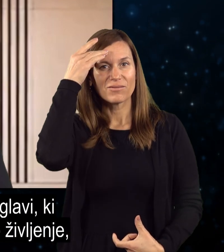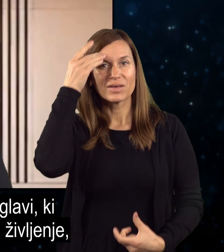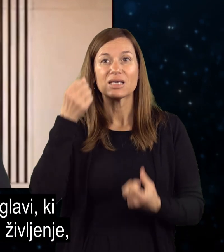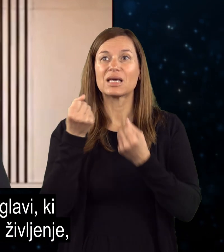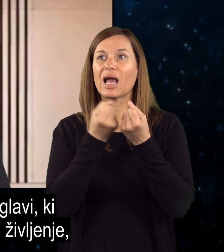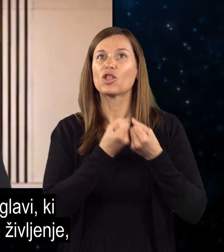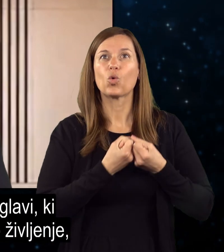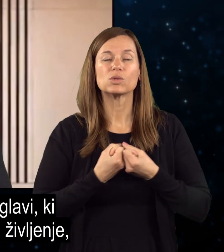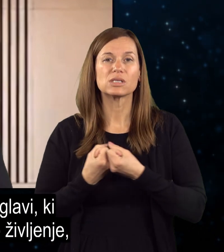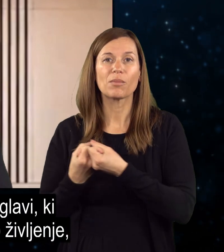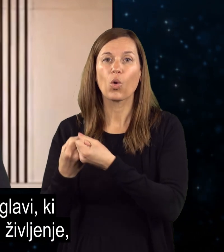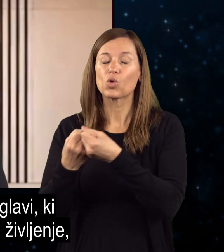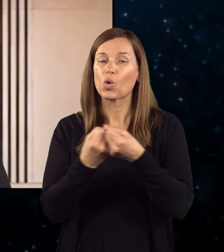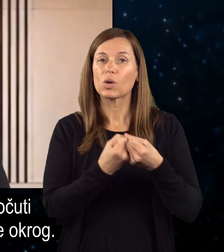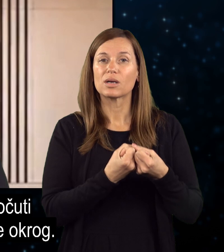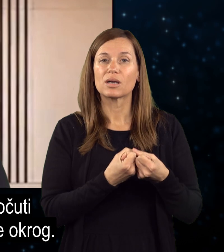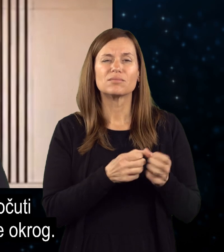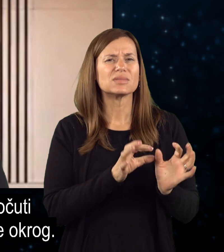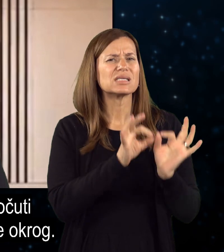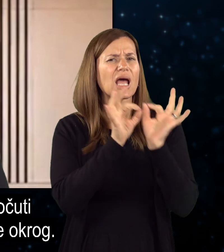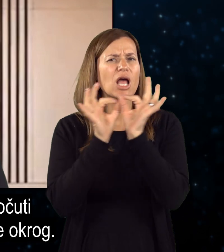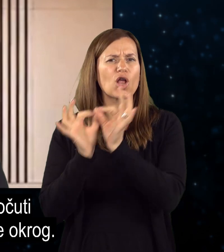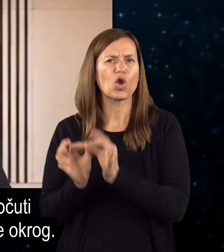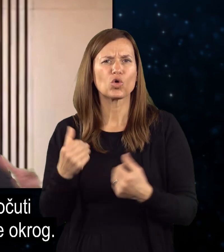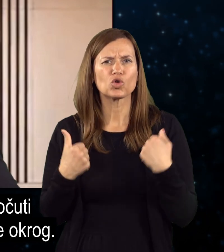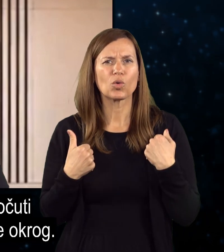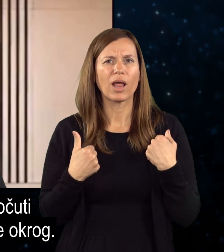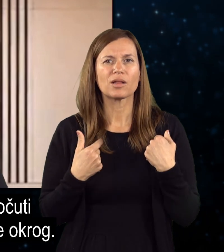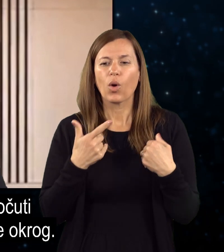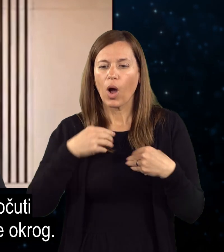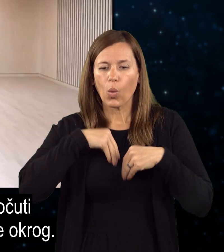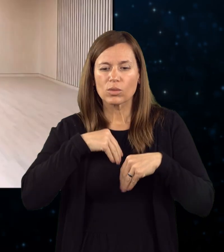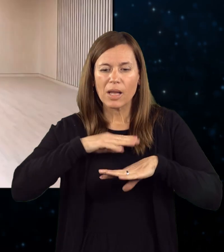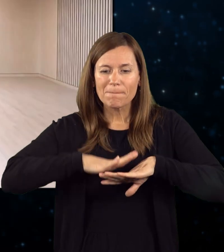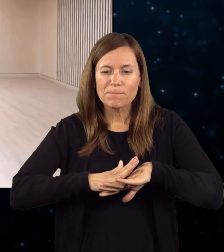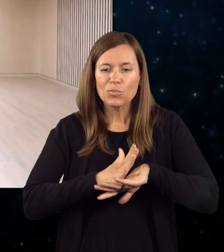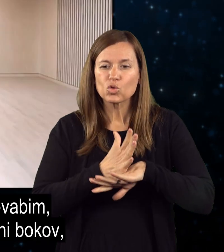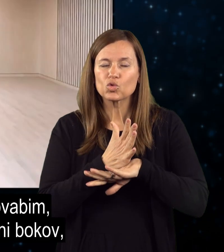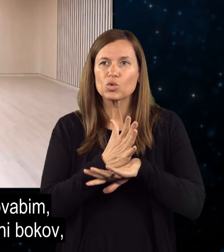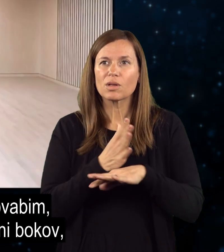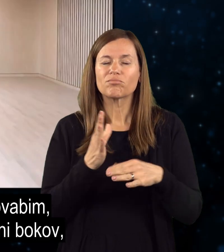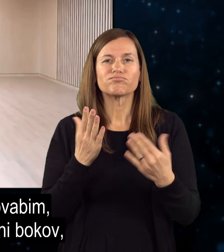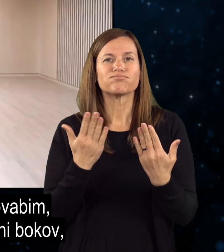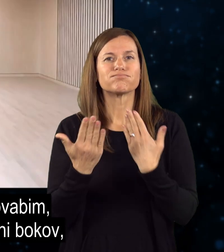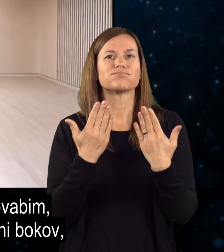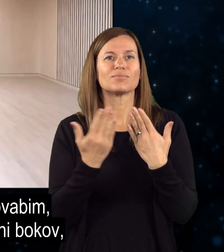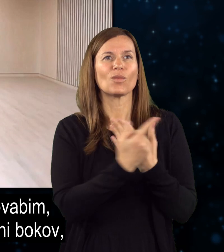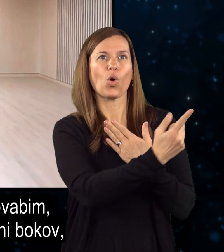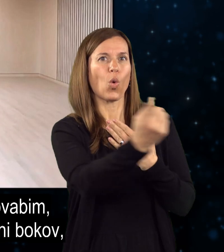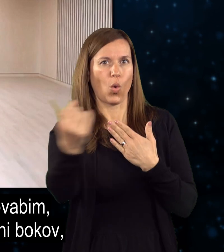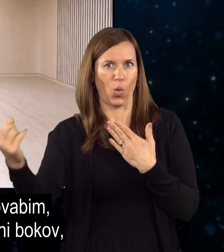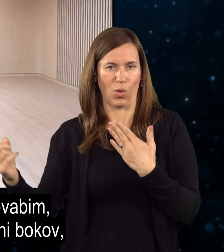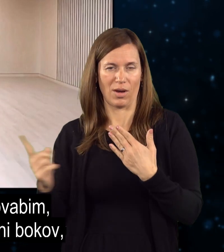okrog celo življenje, kako se ta jaz počuti napram temu, kar je okrog. In za začetek te povabim, da